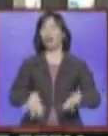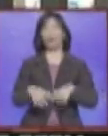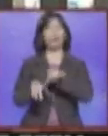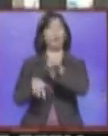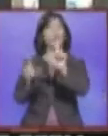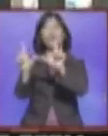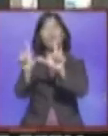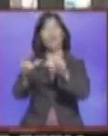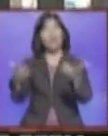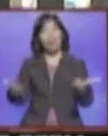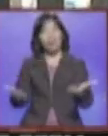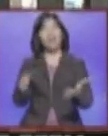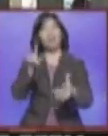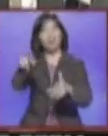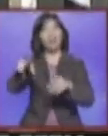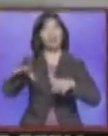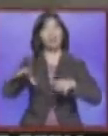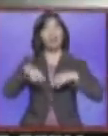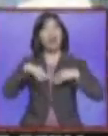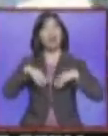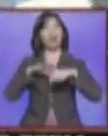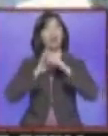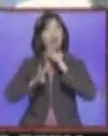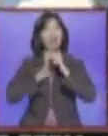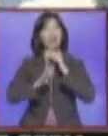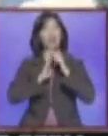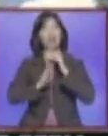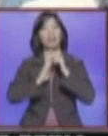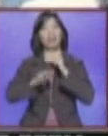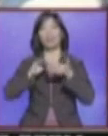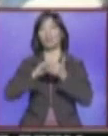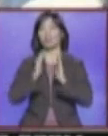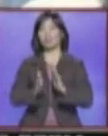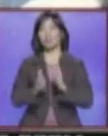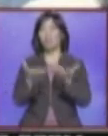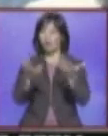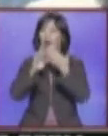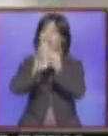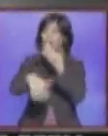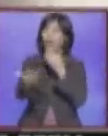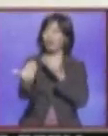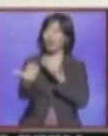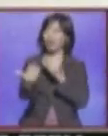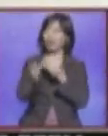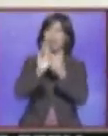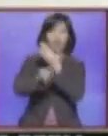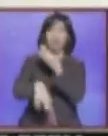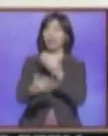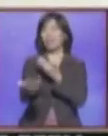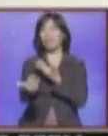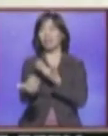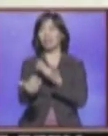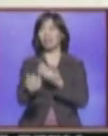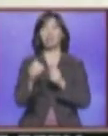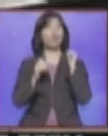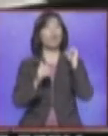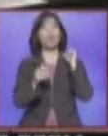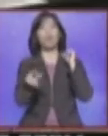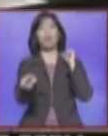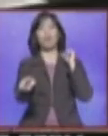dahil tuloy-tuloy daw ito sa pagtanggap ng estudyante. Gusto kong iripan, ayaw nilang ibigay. Ayon sa